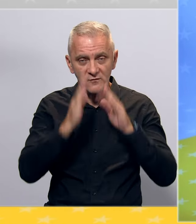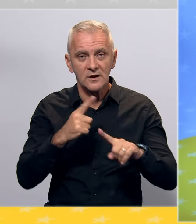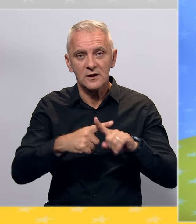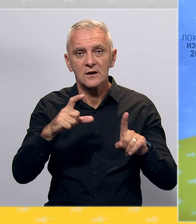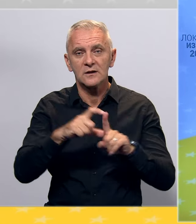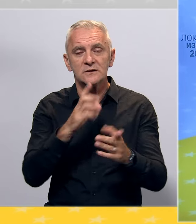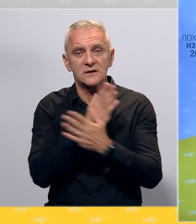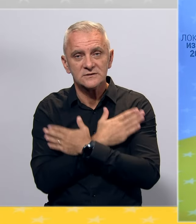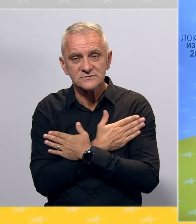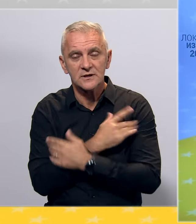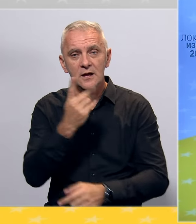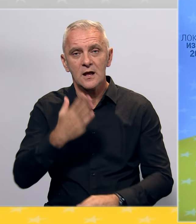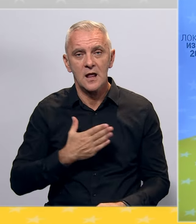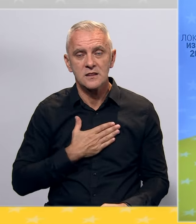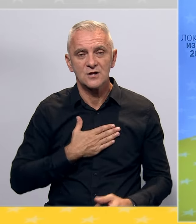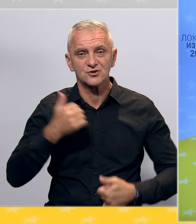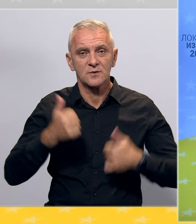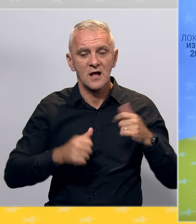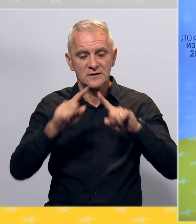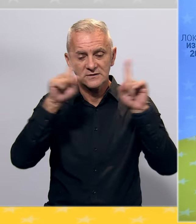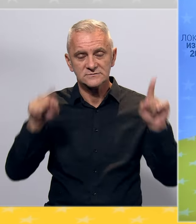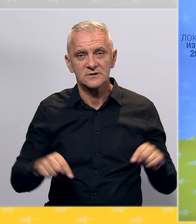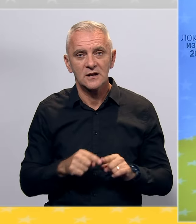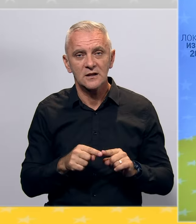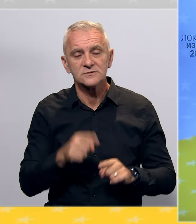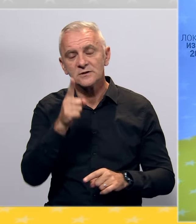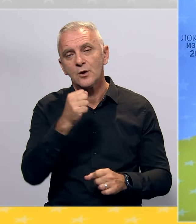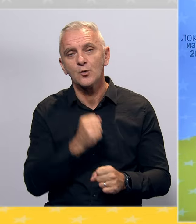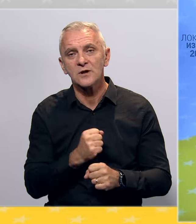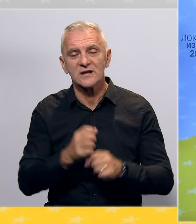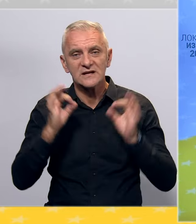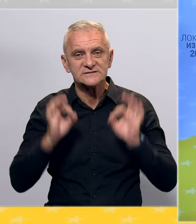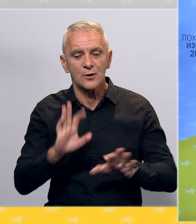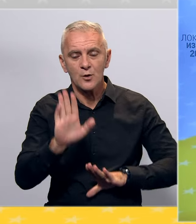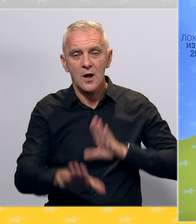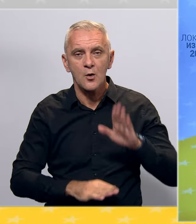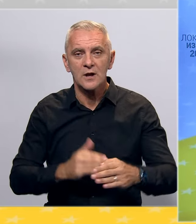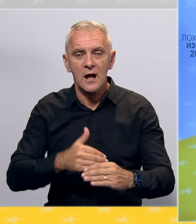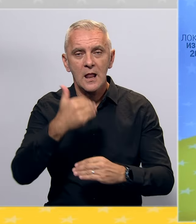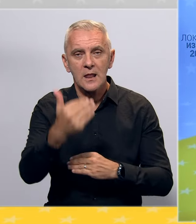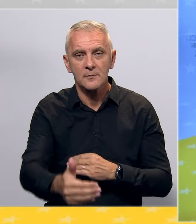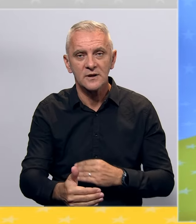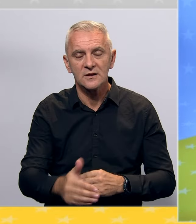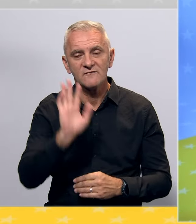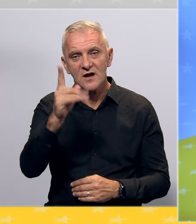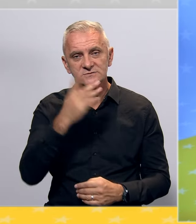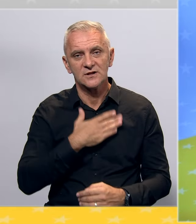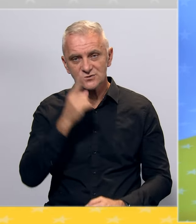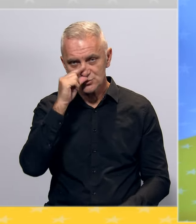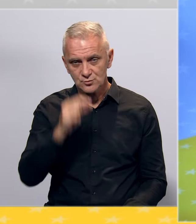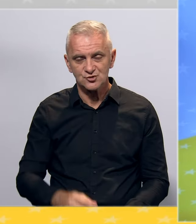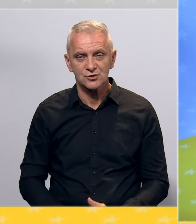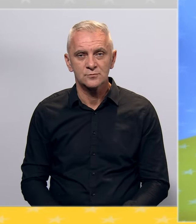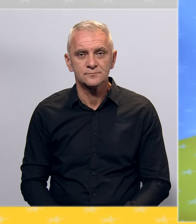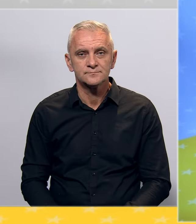demokratskoj zajednici i našim kandidatima s liste, te tako učinite siguran korak naprijed za vas i našu općinu.